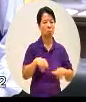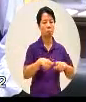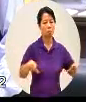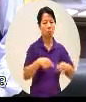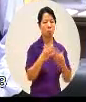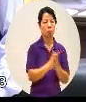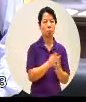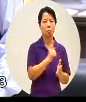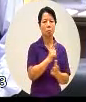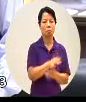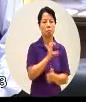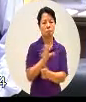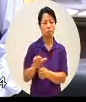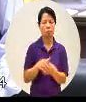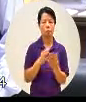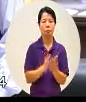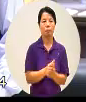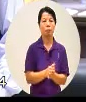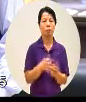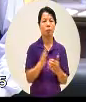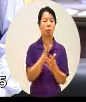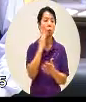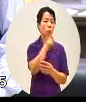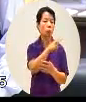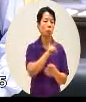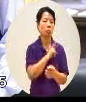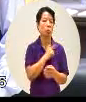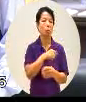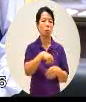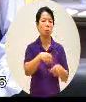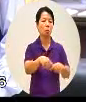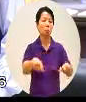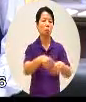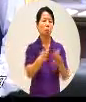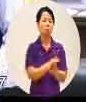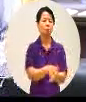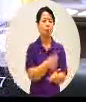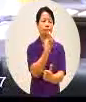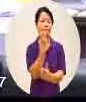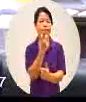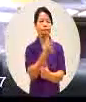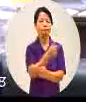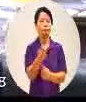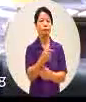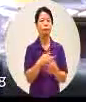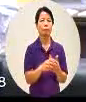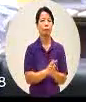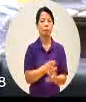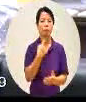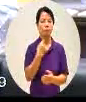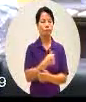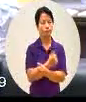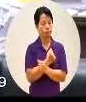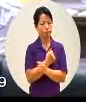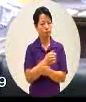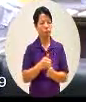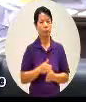的都差甲要死。哦，这个是很不合理的事情。哦，所以这点恁要慎重考虑一